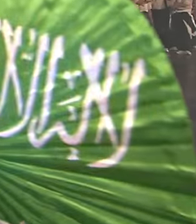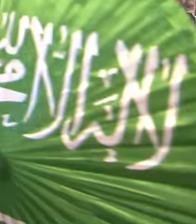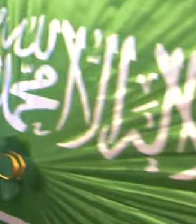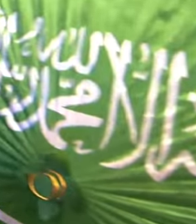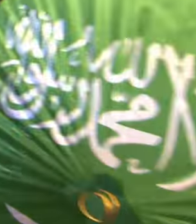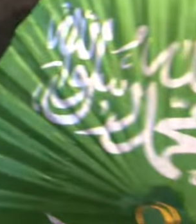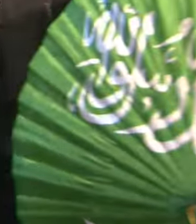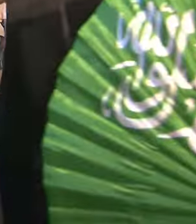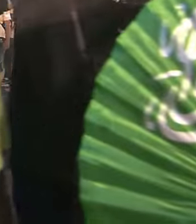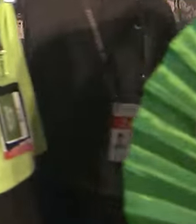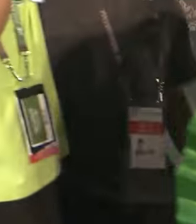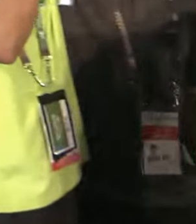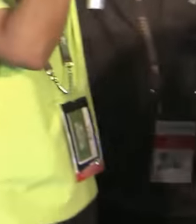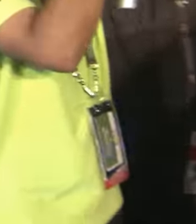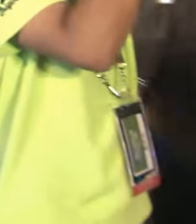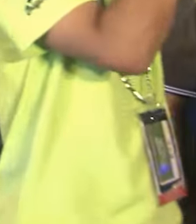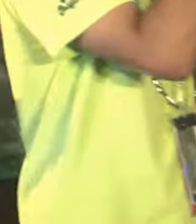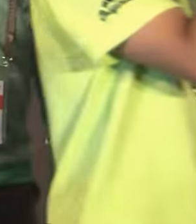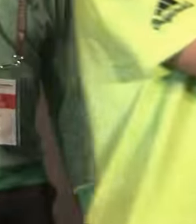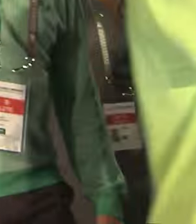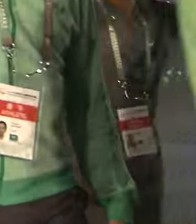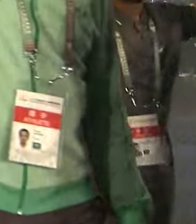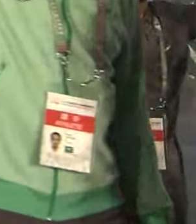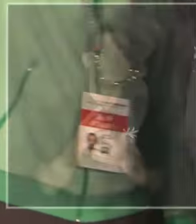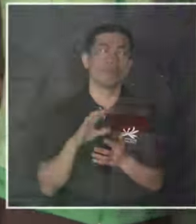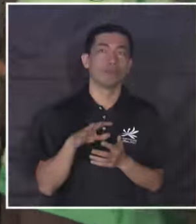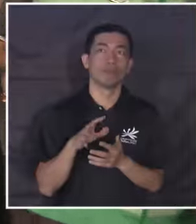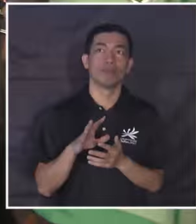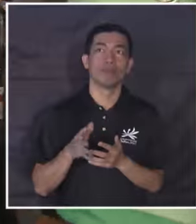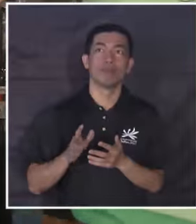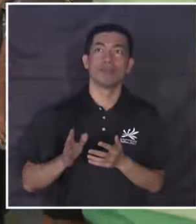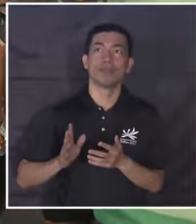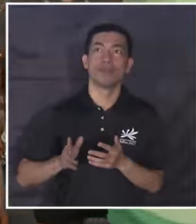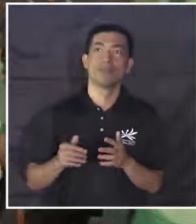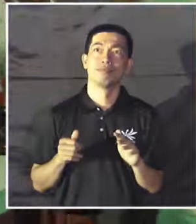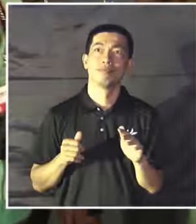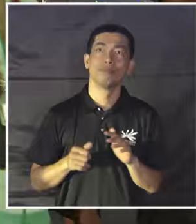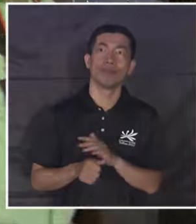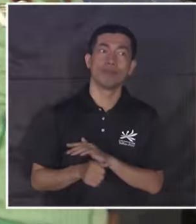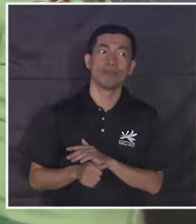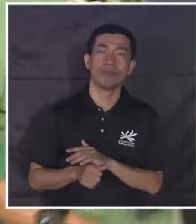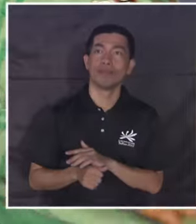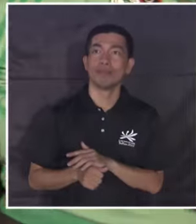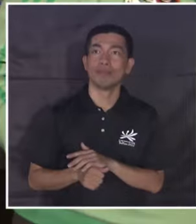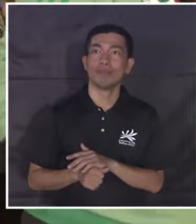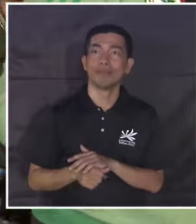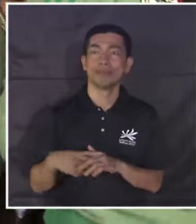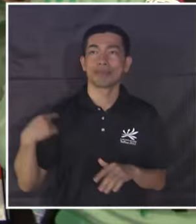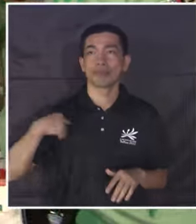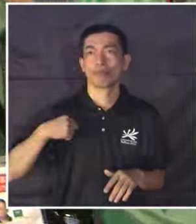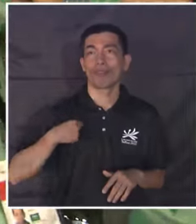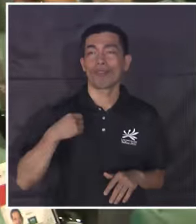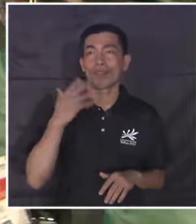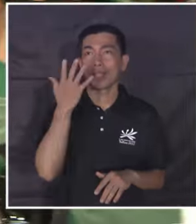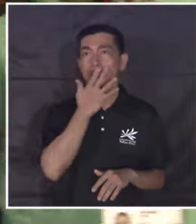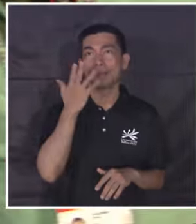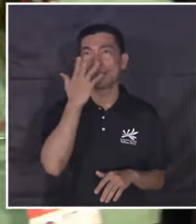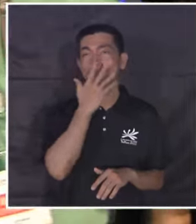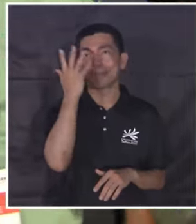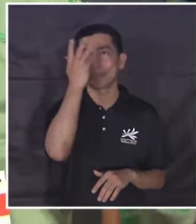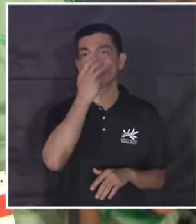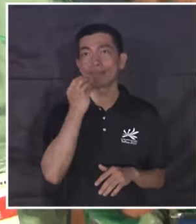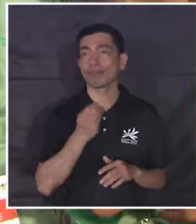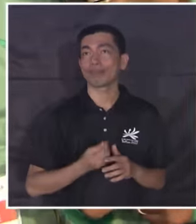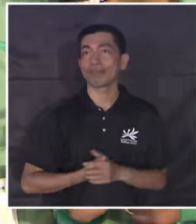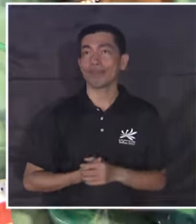这一次各国来参加开幕活动的所有运动员身穿非常缤纷色彩的服饰，